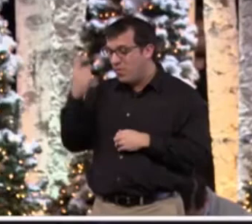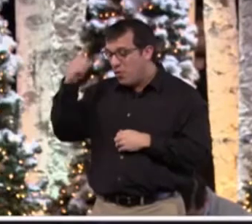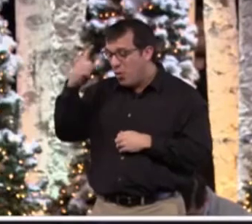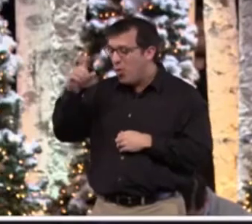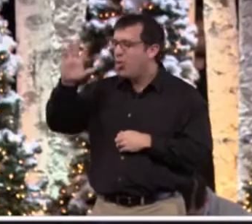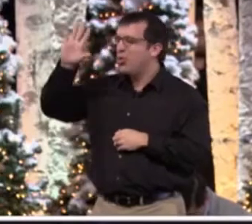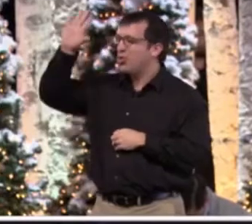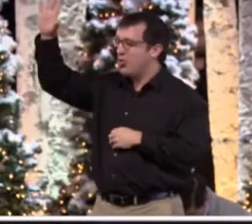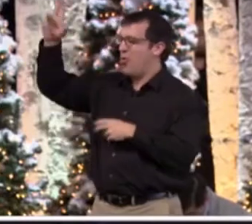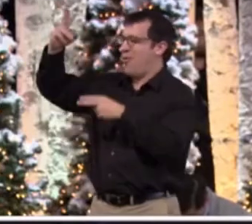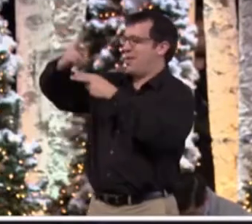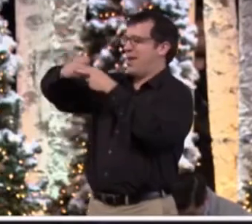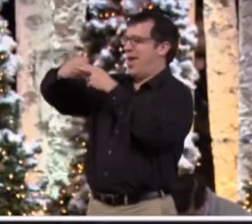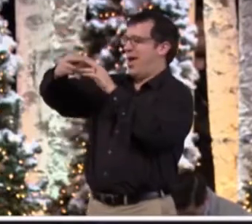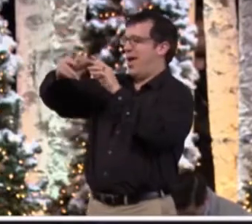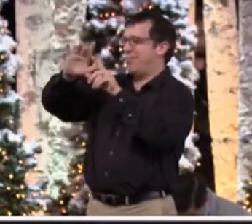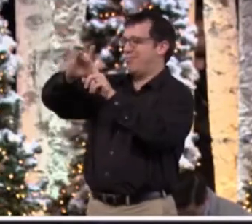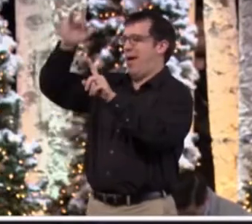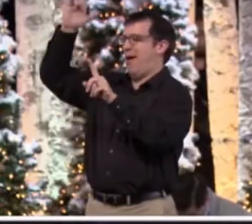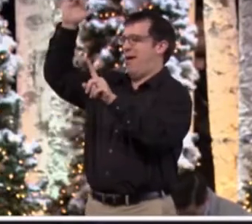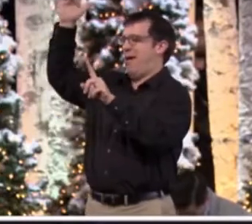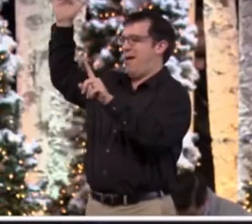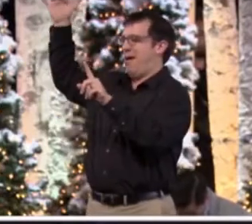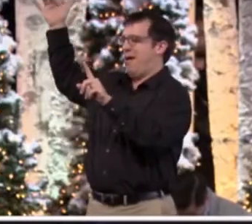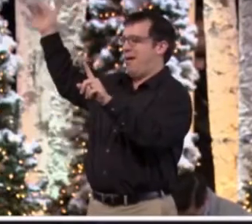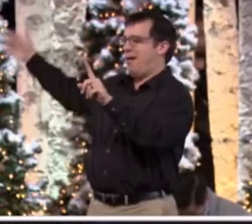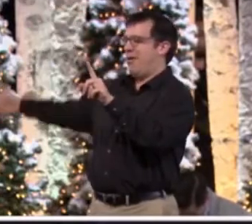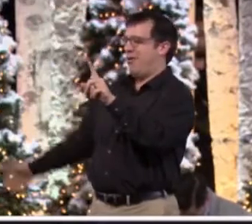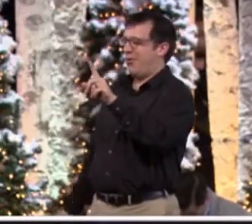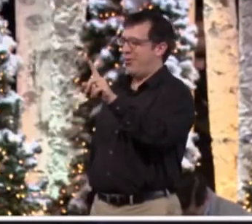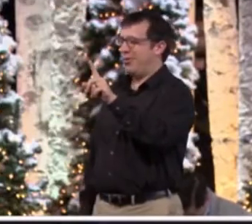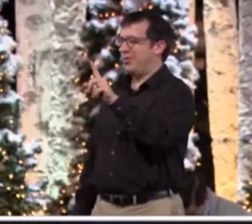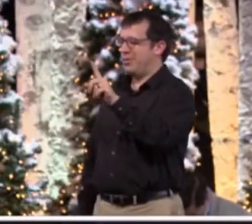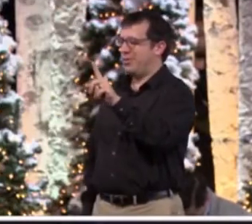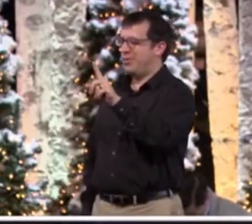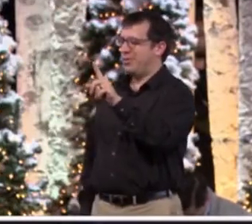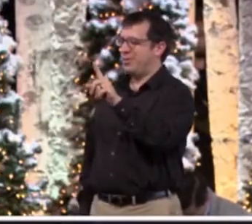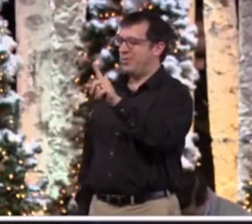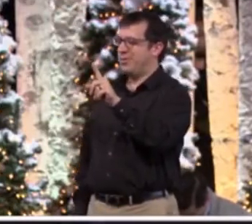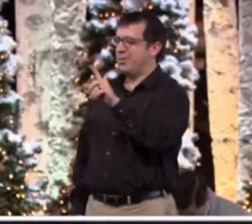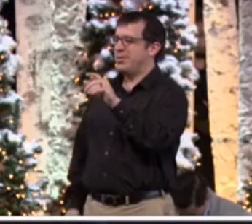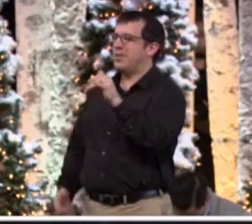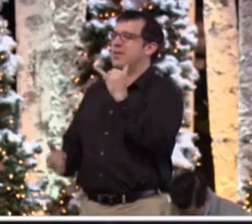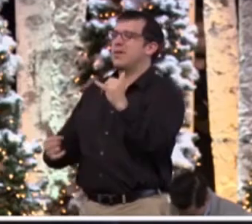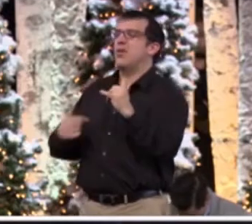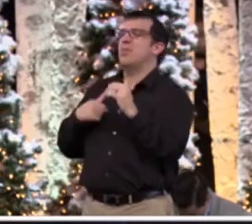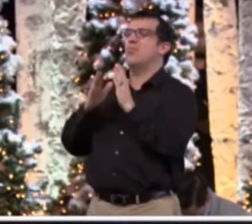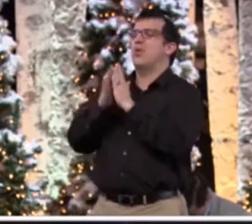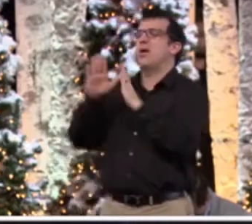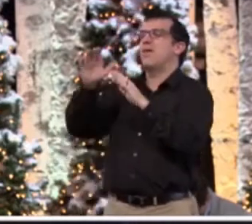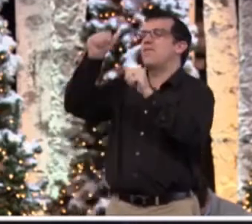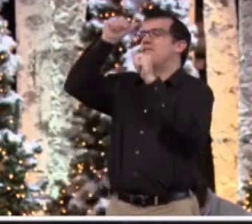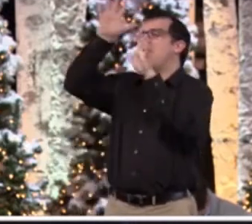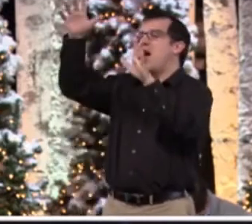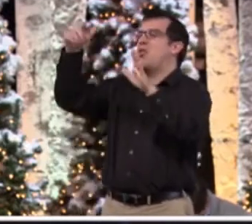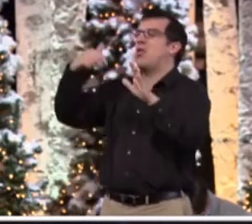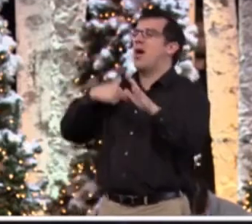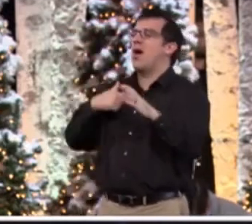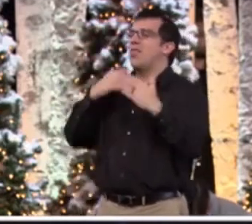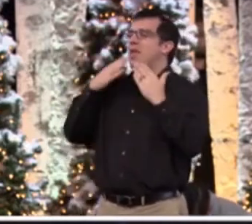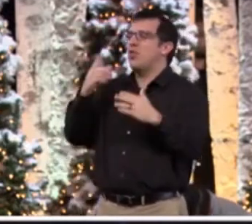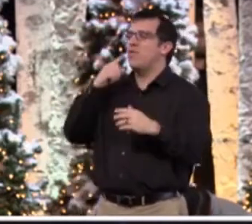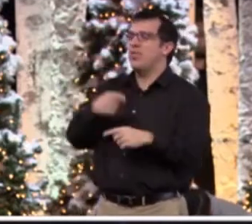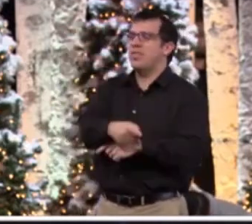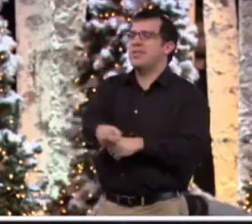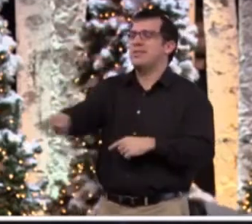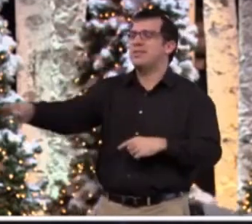हामीलाई एकसाथ प्रयोग गर्नुहोस् र पिता, म तपाईँलाई एकसाथ यहाँ यो प्रार्थनामा सामेल भएका सबै